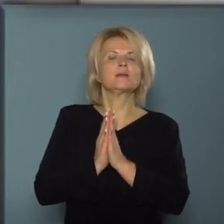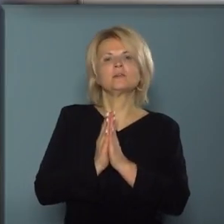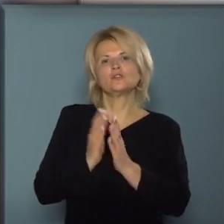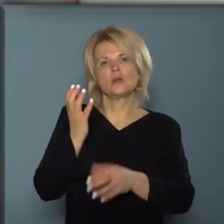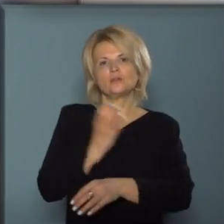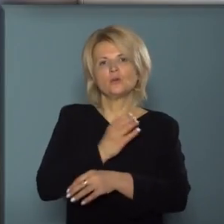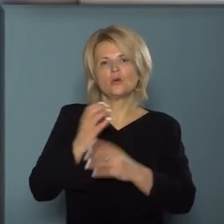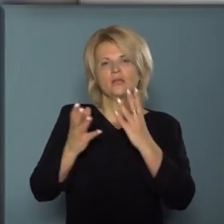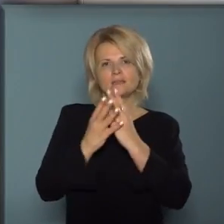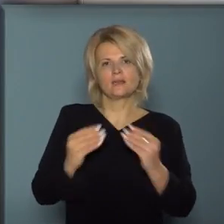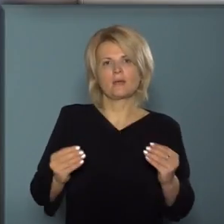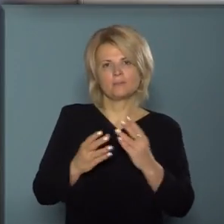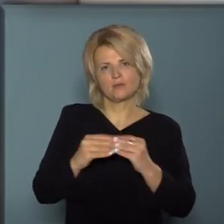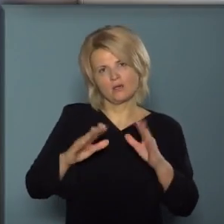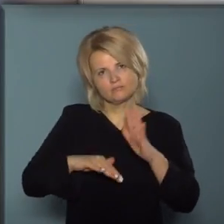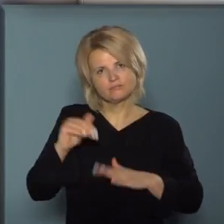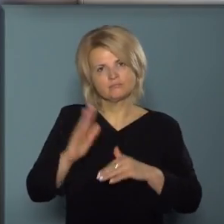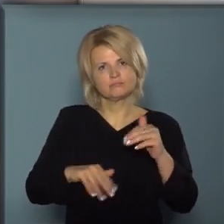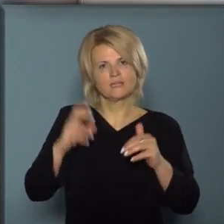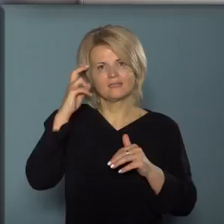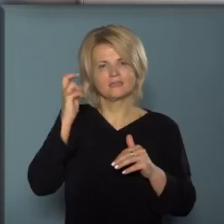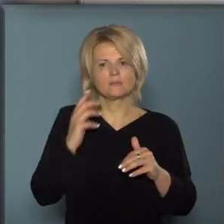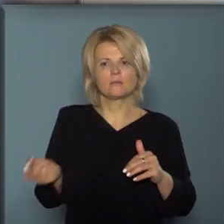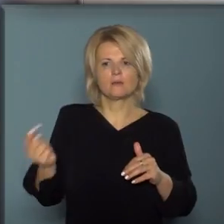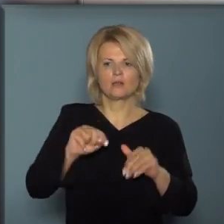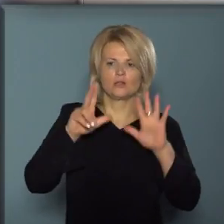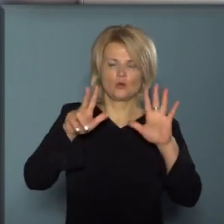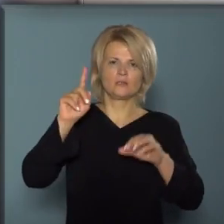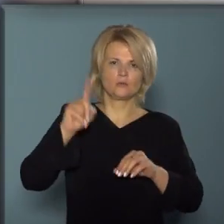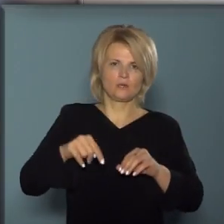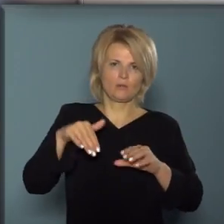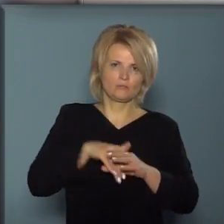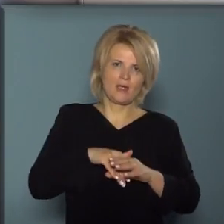ekkor kerültem be egy drogterápiás intézetbe, ahol